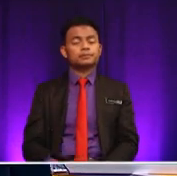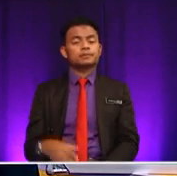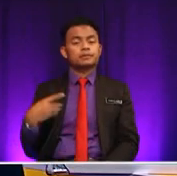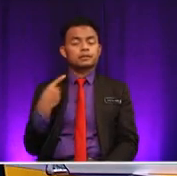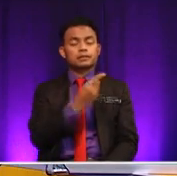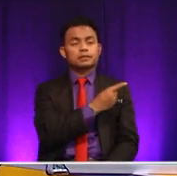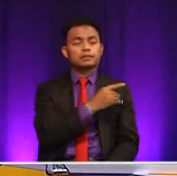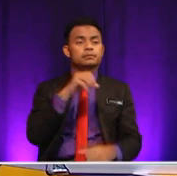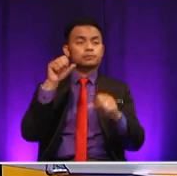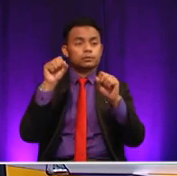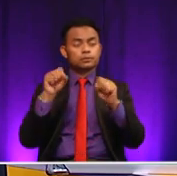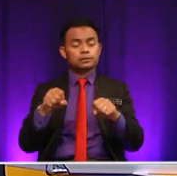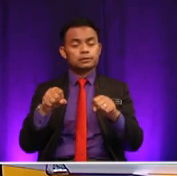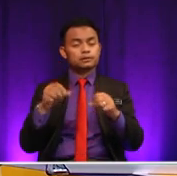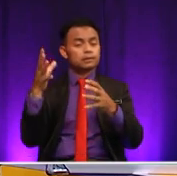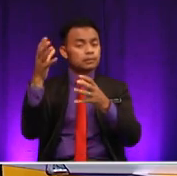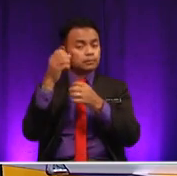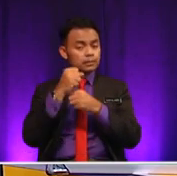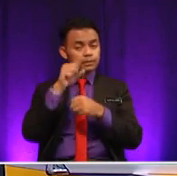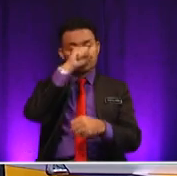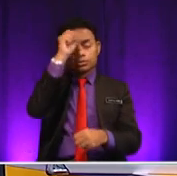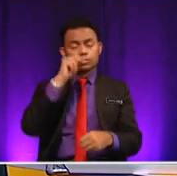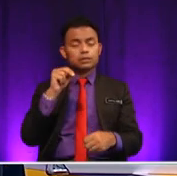juga sebenarnya bila dapat seorang